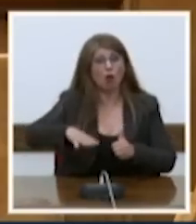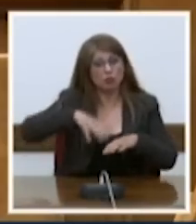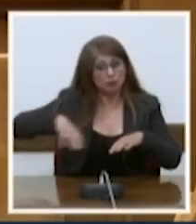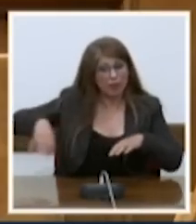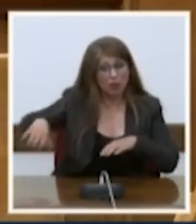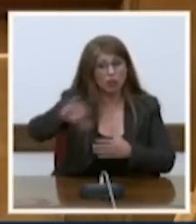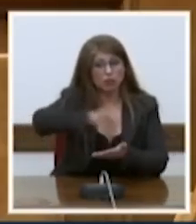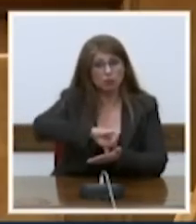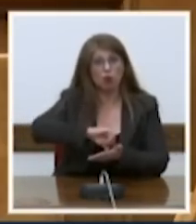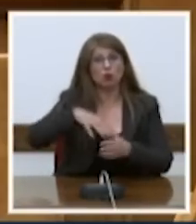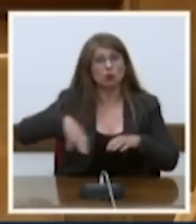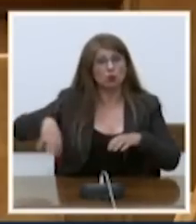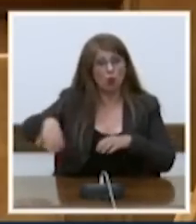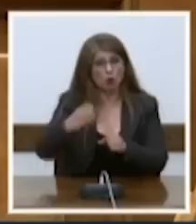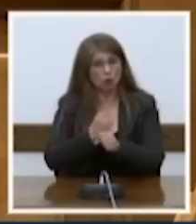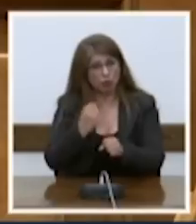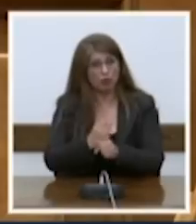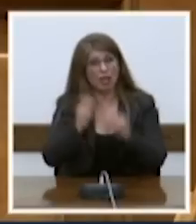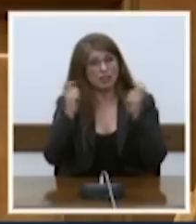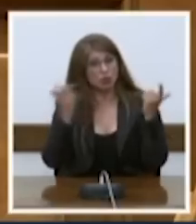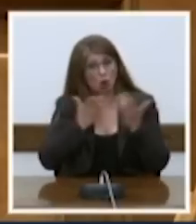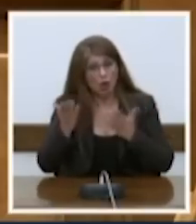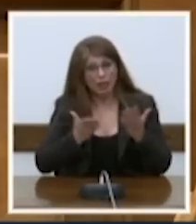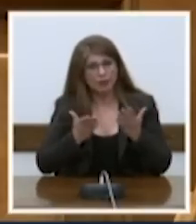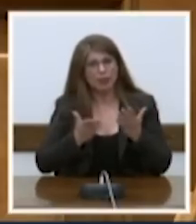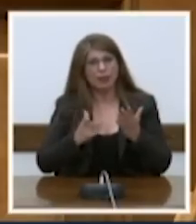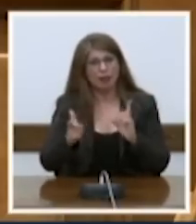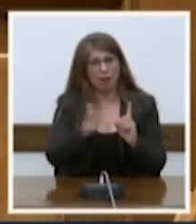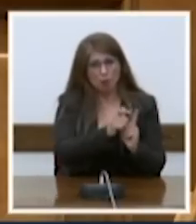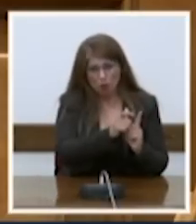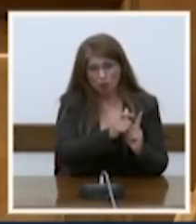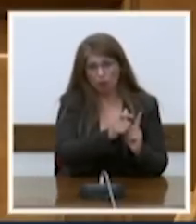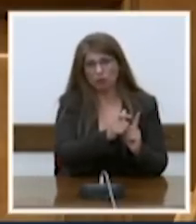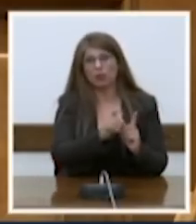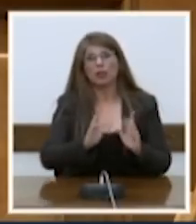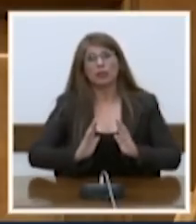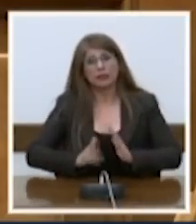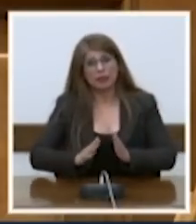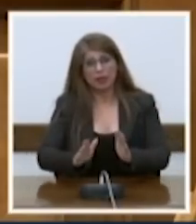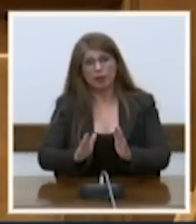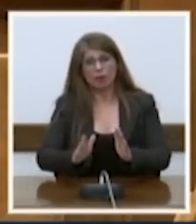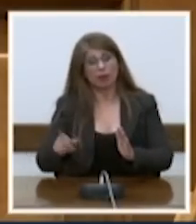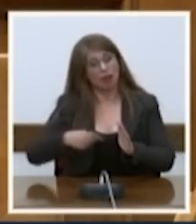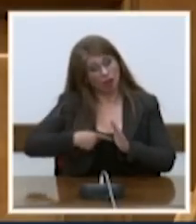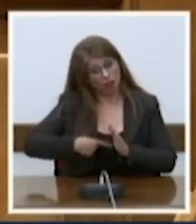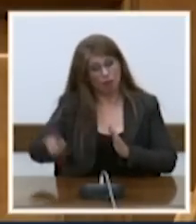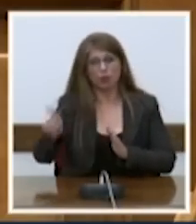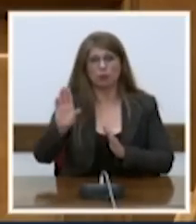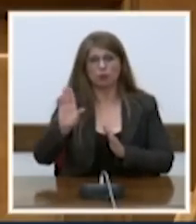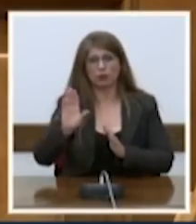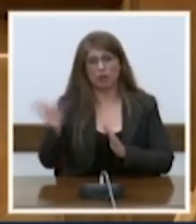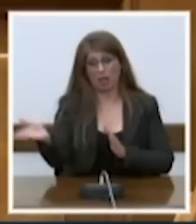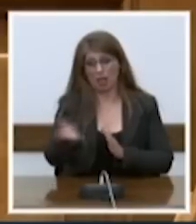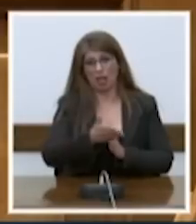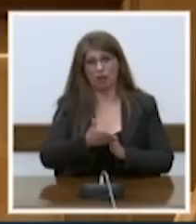πόλεις, στους χώρους δουλειάς, στις σχολές, για να απομονωθούν, για να πάνε από εκεί που ήρθαν αυτές οι δυνάμεις